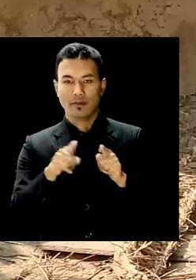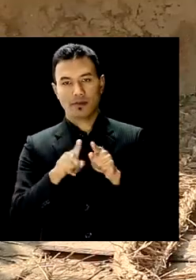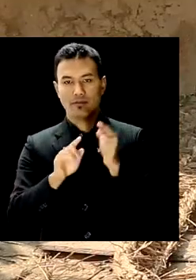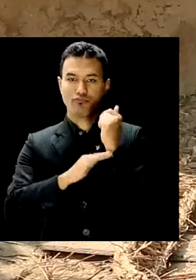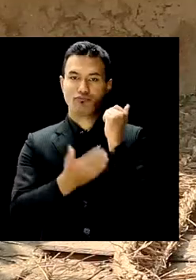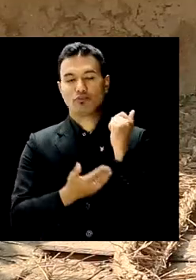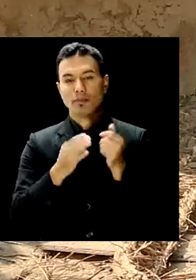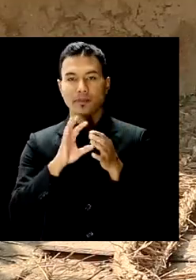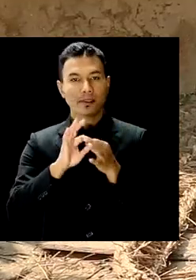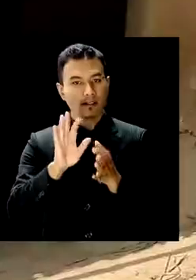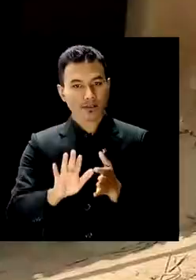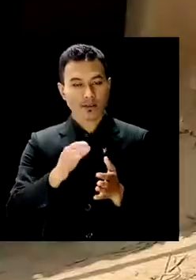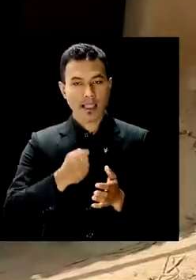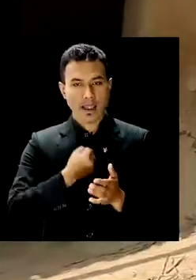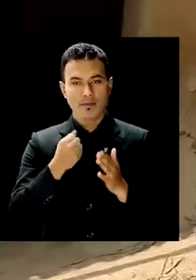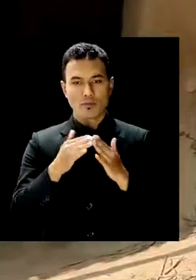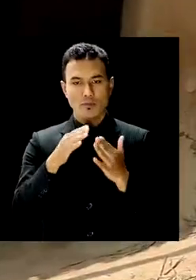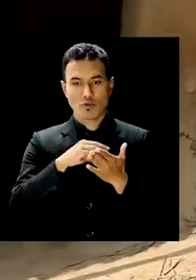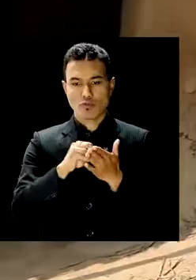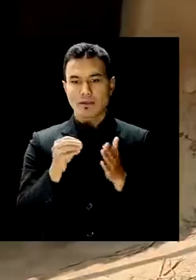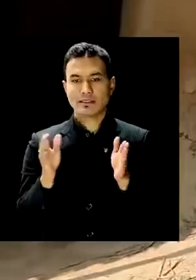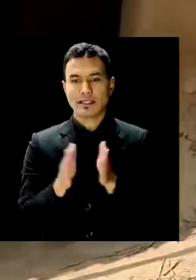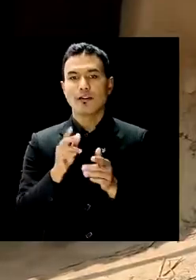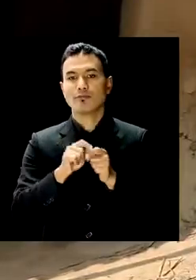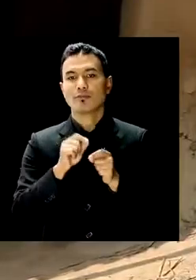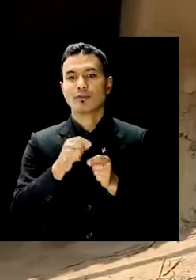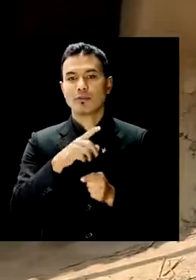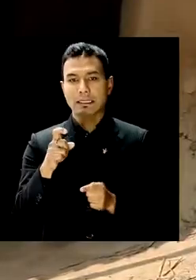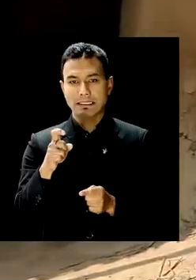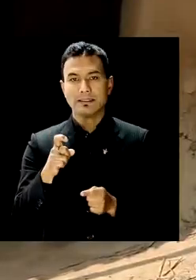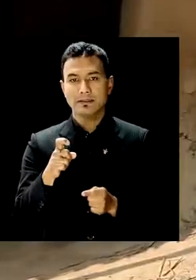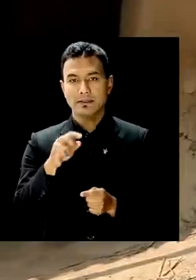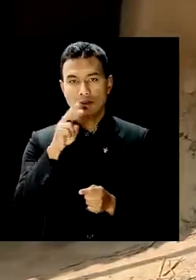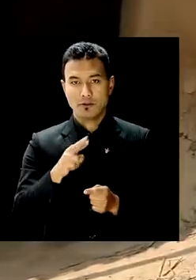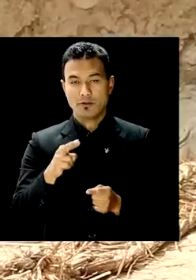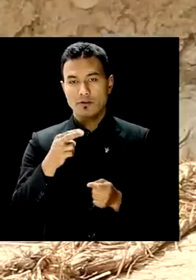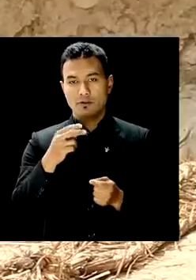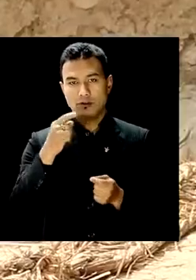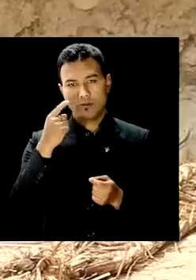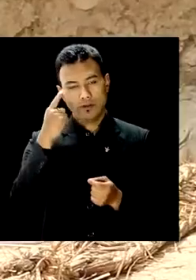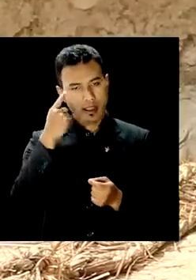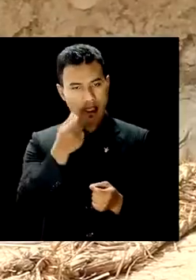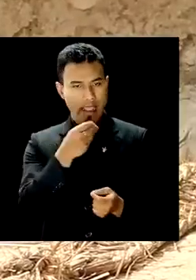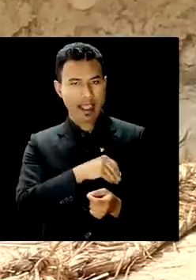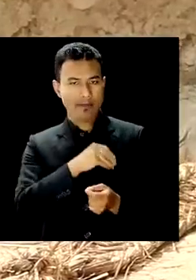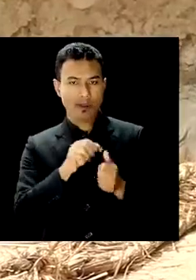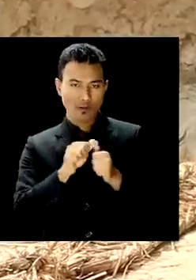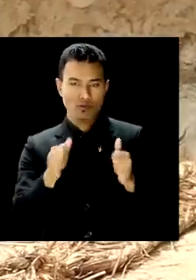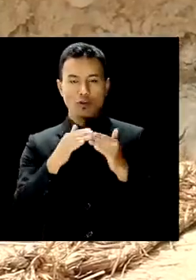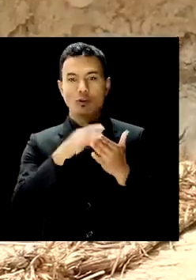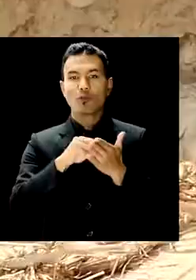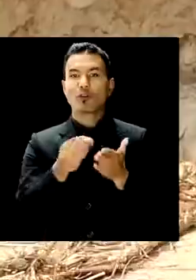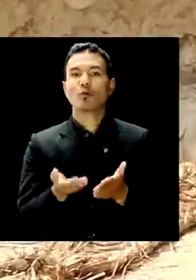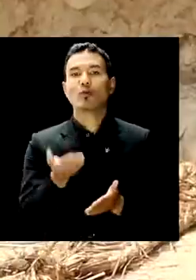बच्चा लिन सकिन्छ, यो आफ्नो परिवार छोटो बनाउनुको लागि, अनि आम्दानी जति छ त्यसैमा